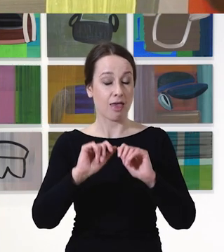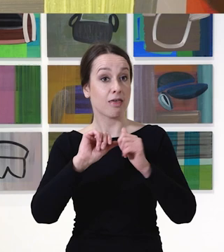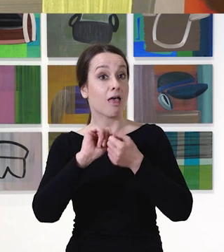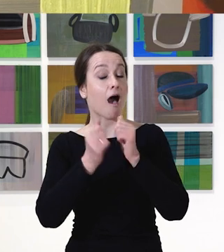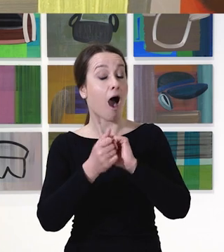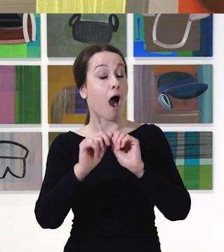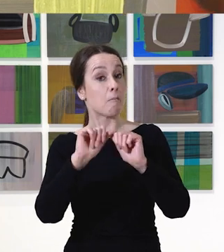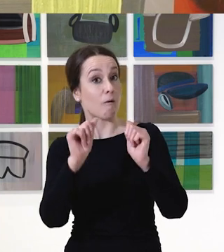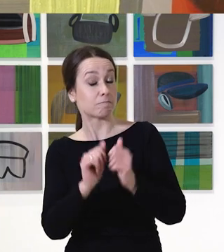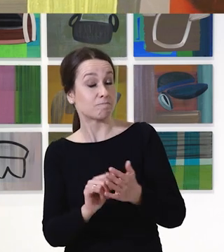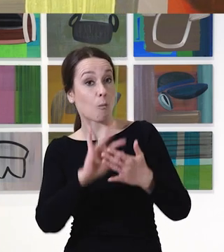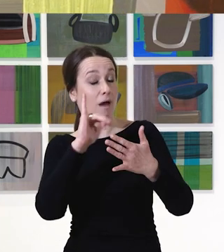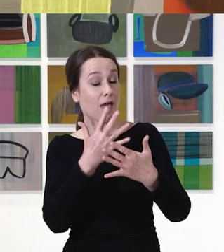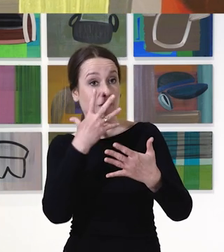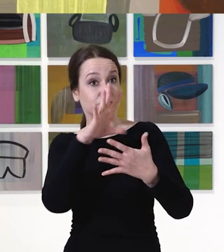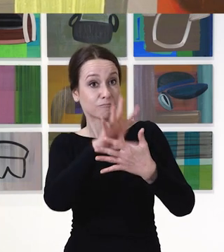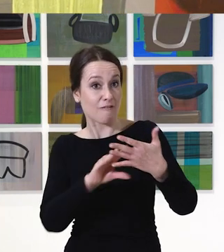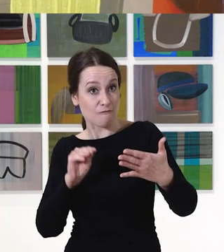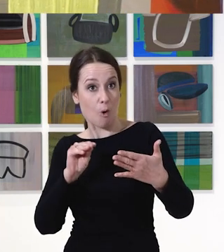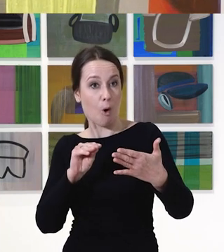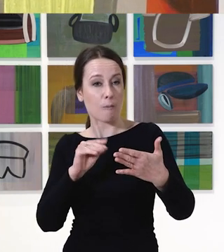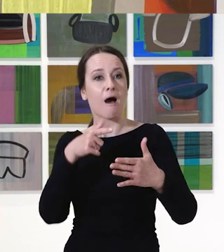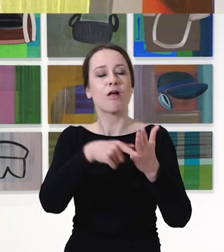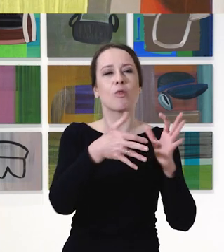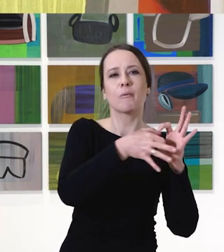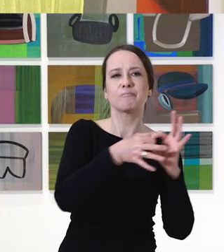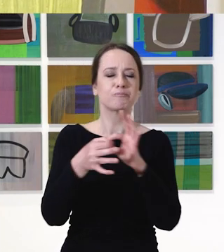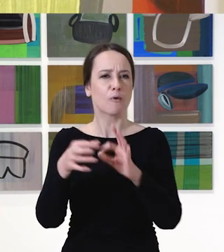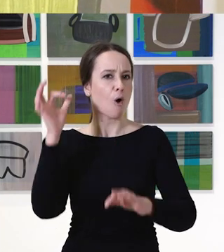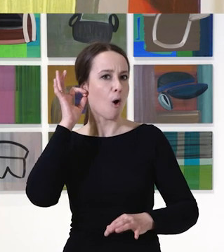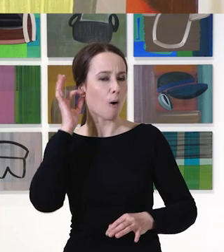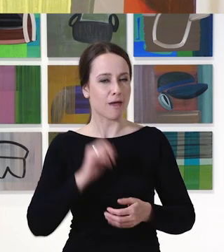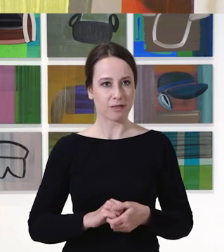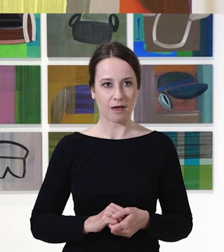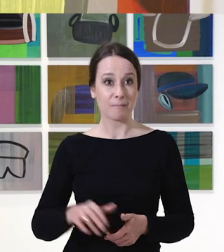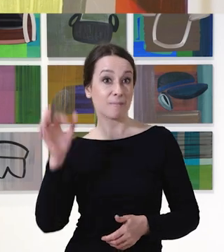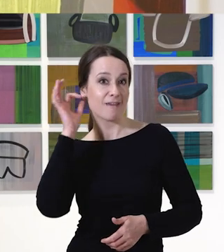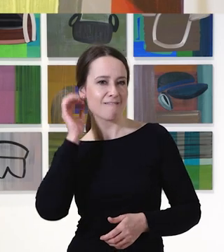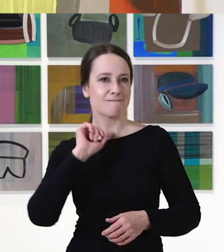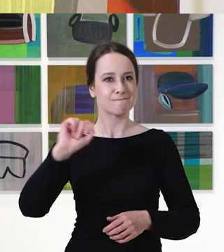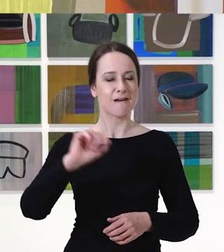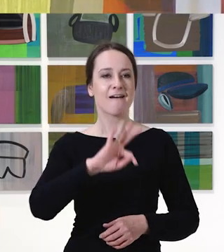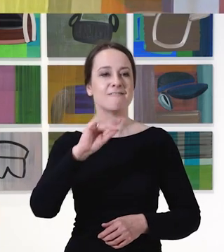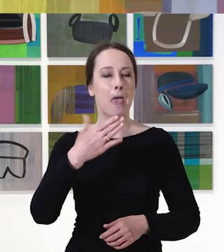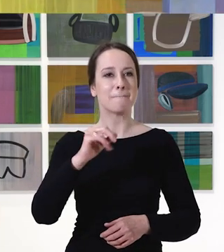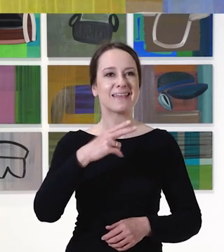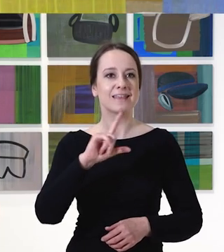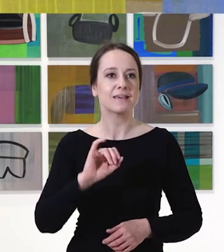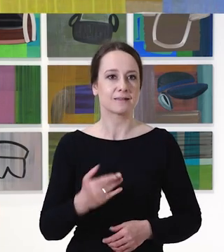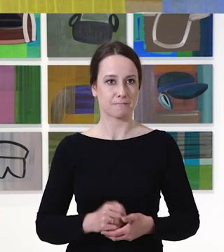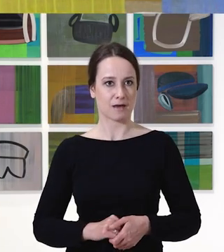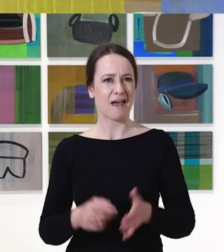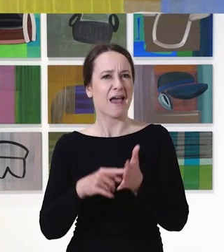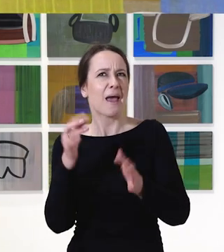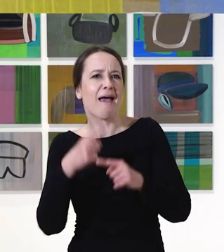które można by przypisać do takiego świata kobiecego właśnie feministycznego walki jakieś elementy